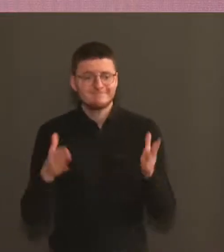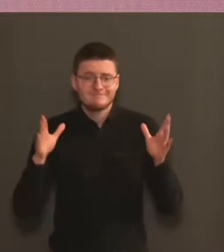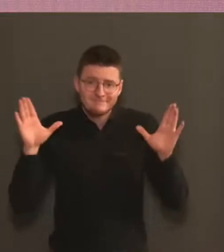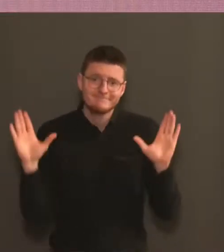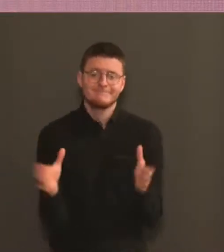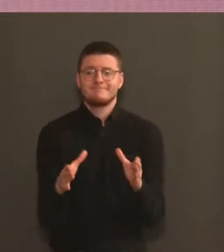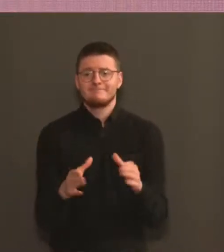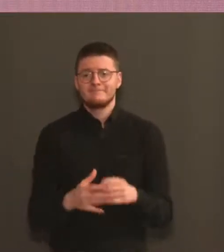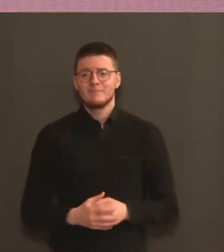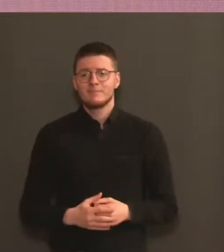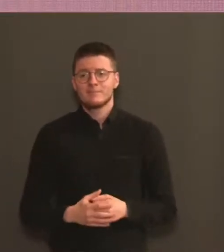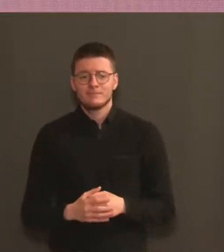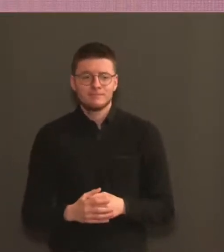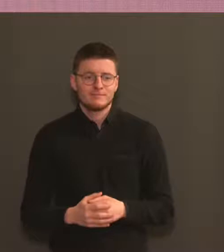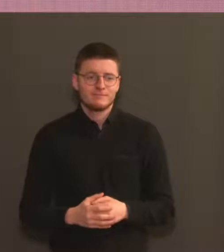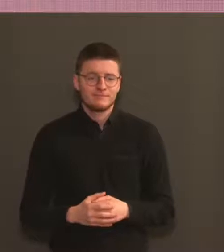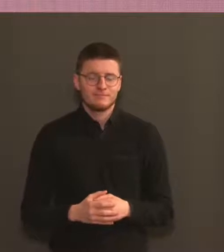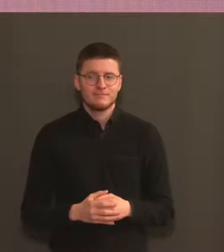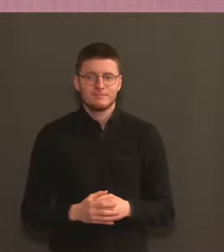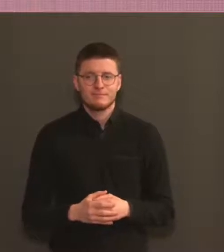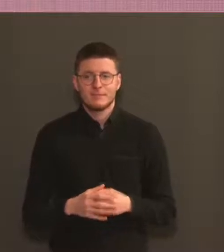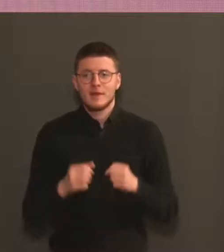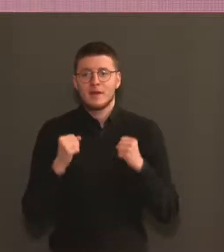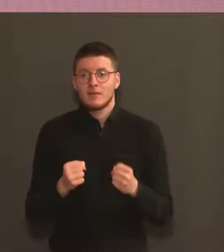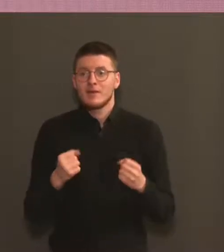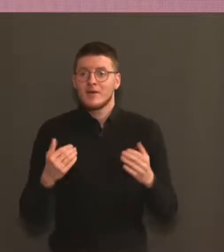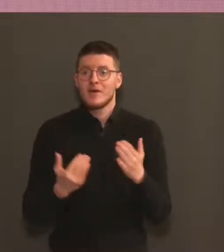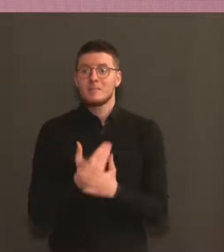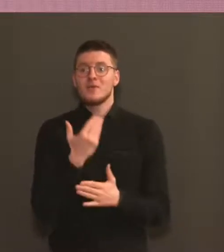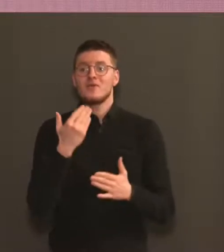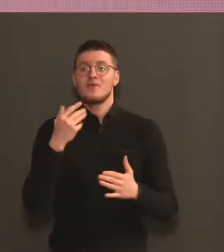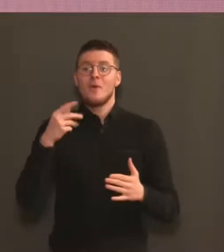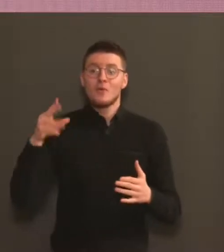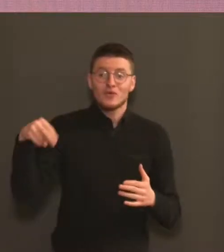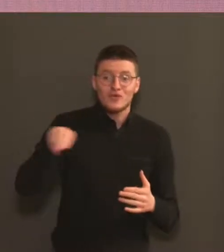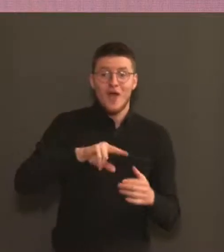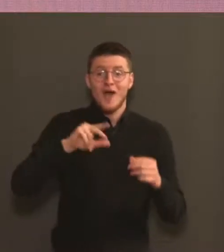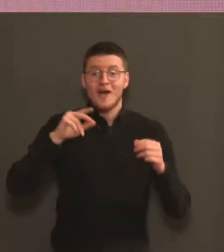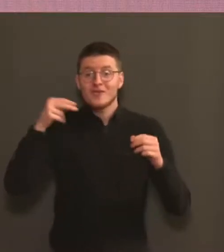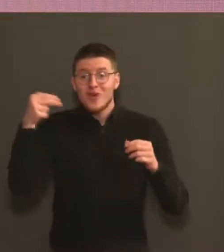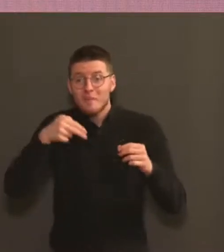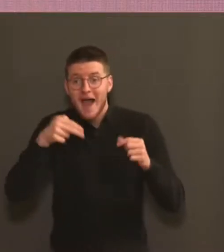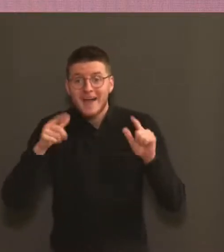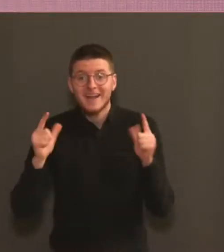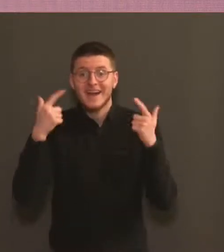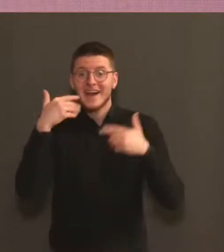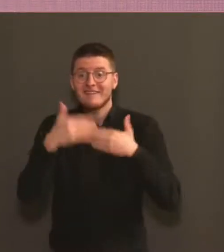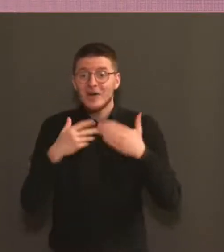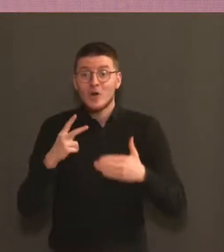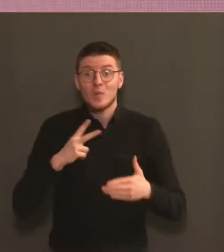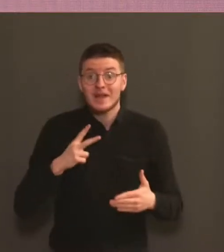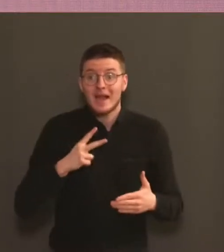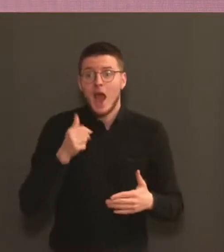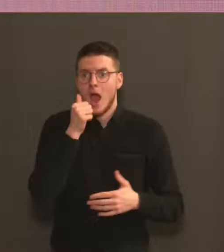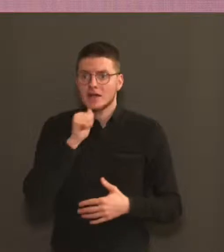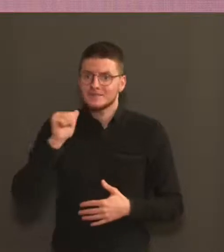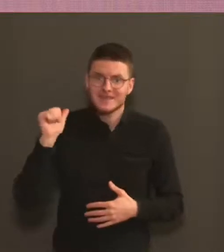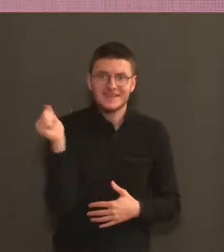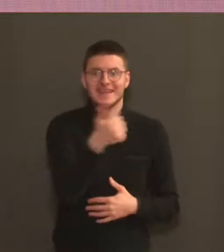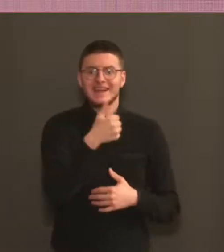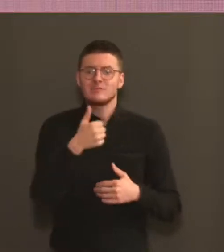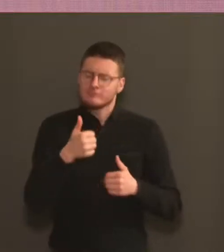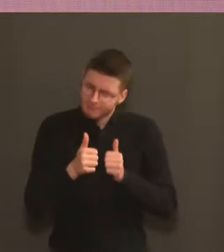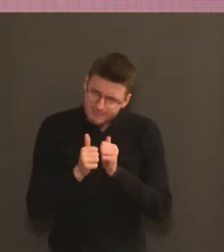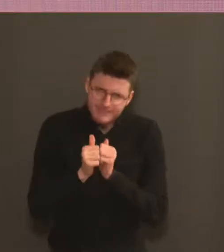het normale leven enkel sneller ervatten als we allemaal een actieve rol spelen bij